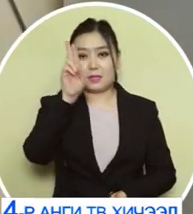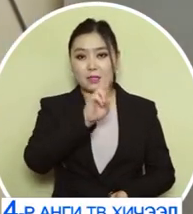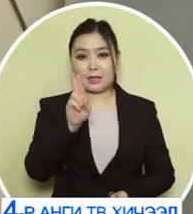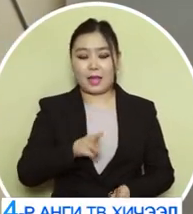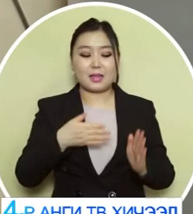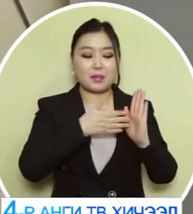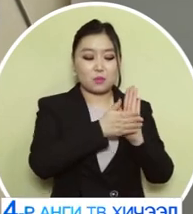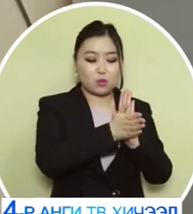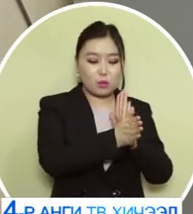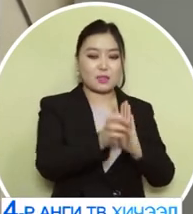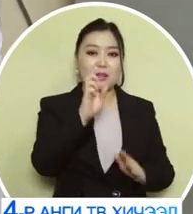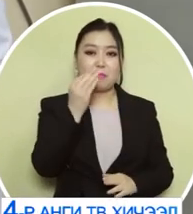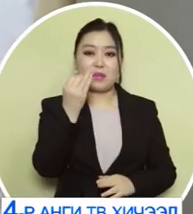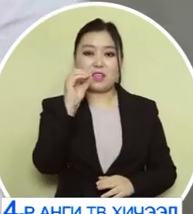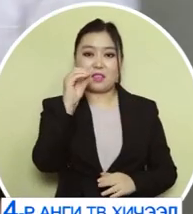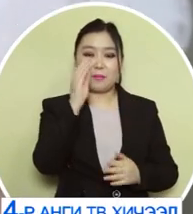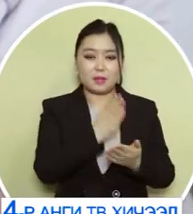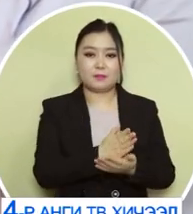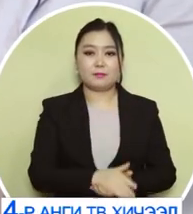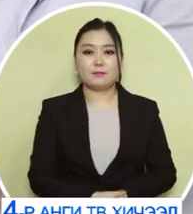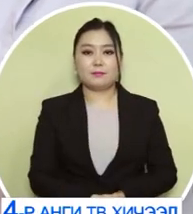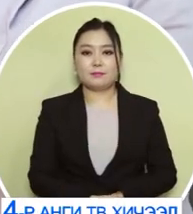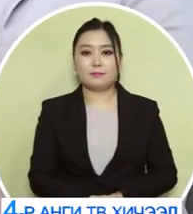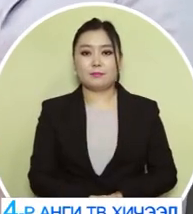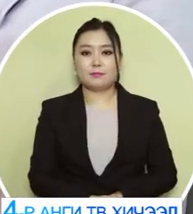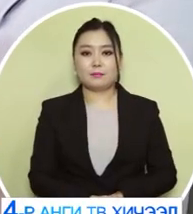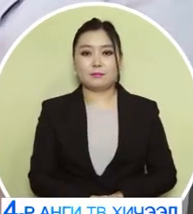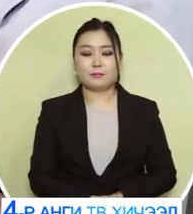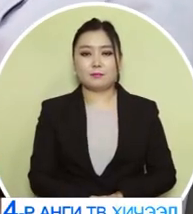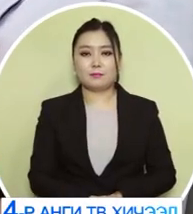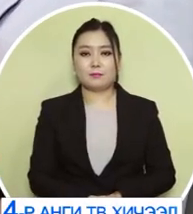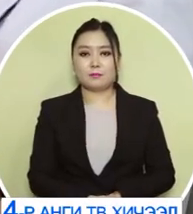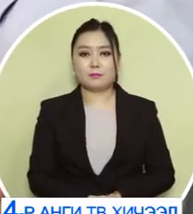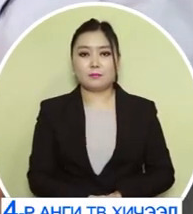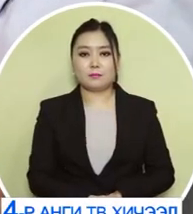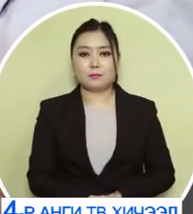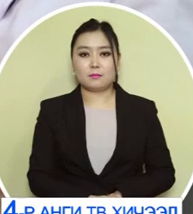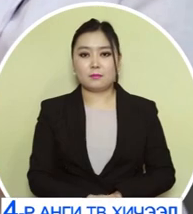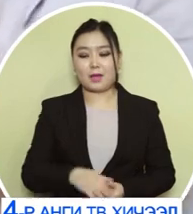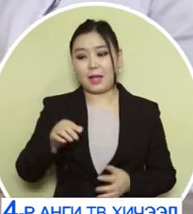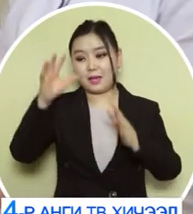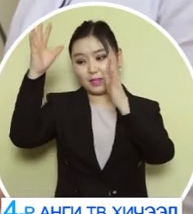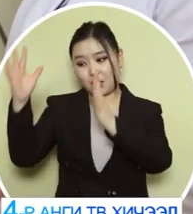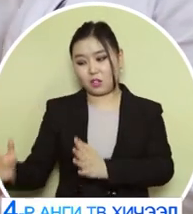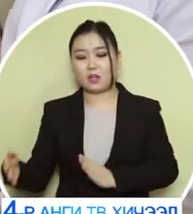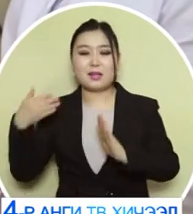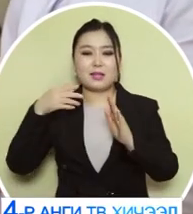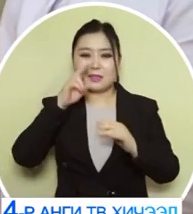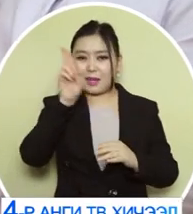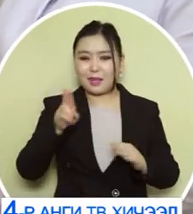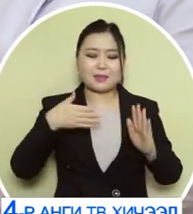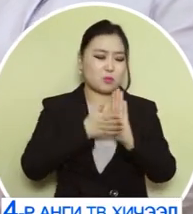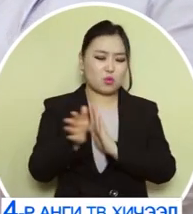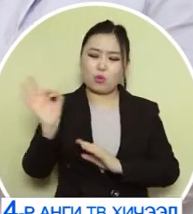өткізіп тұрғандықтан электр өткізгіштер деп атайды. Қағаз, пластмасса, ағаш сияқты заттарға